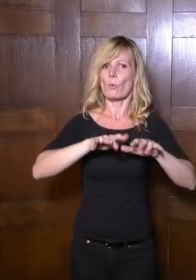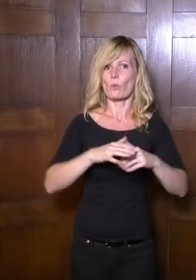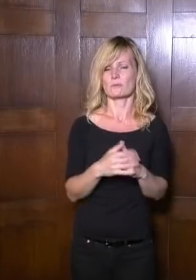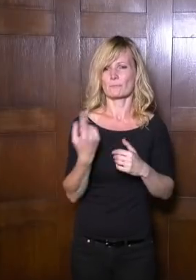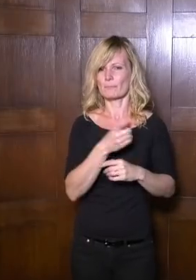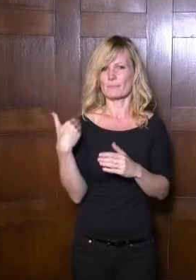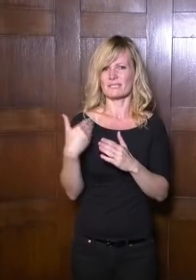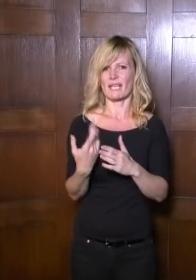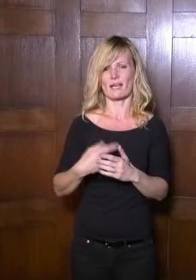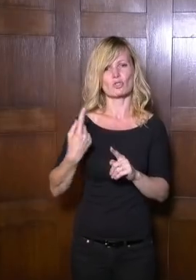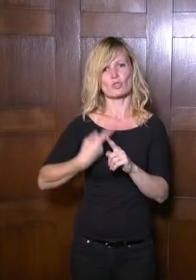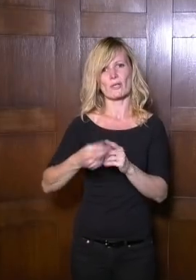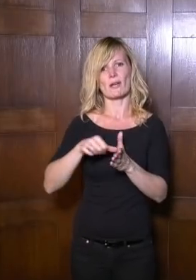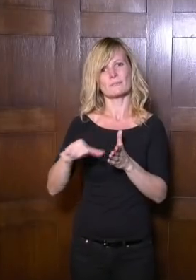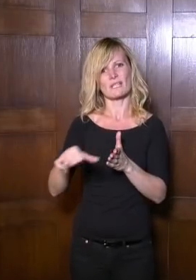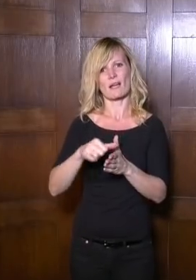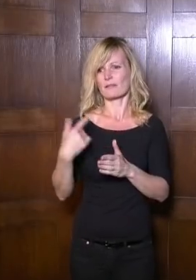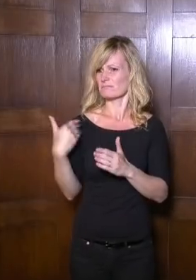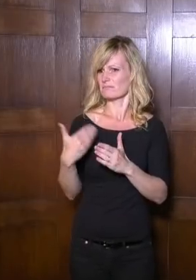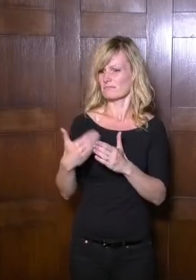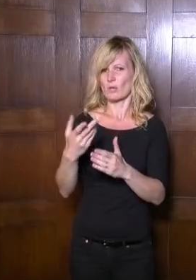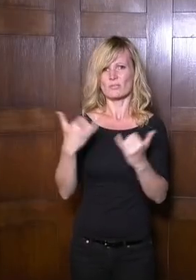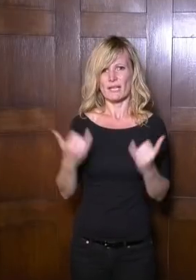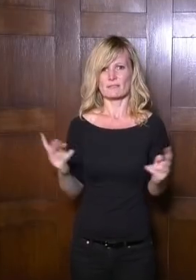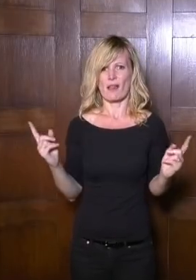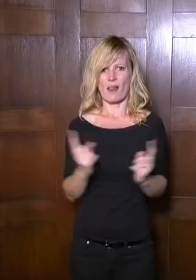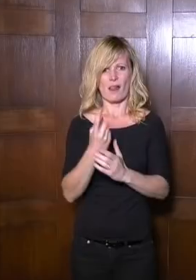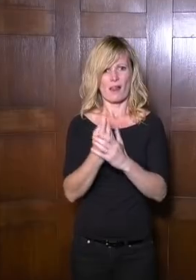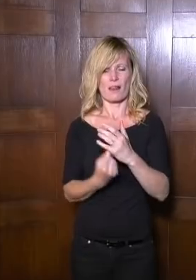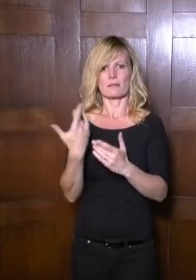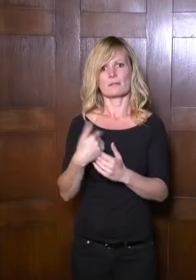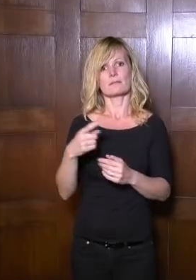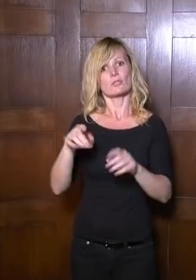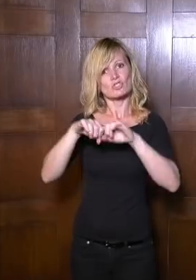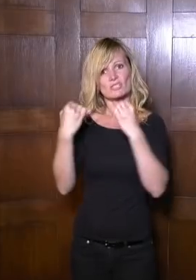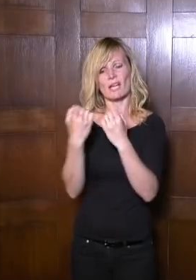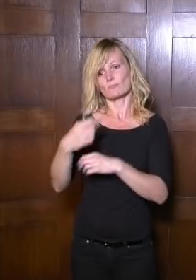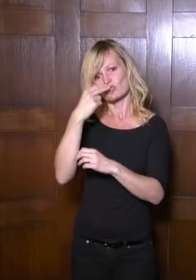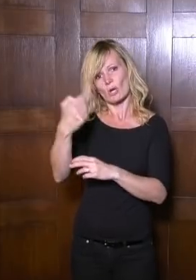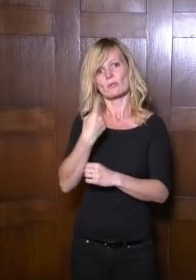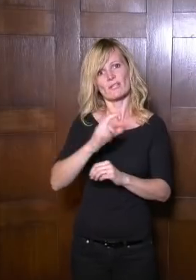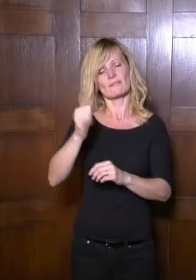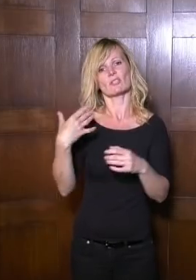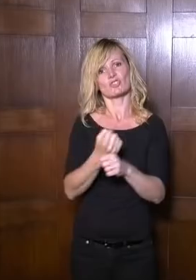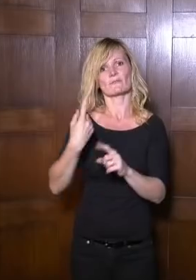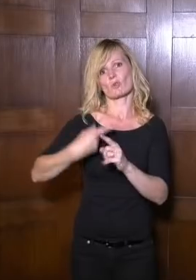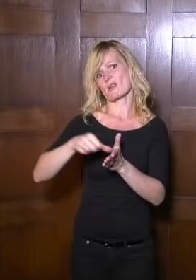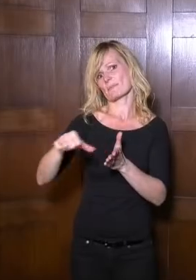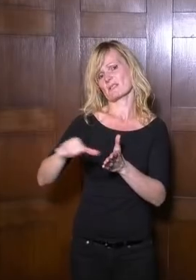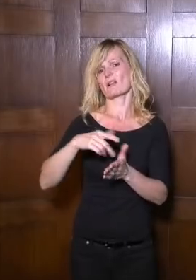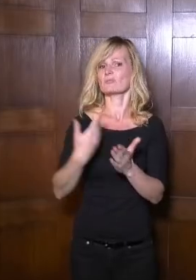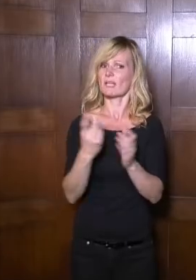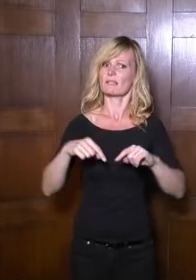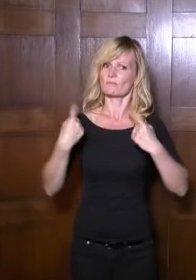das muss der Staat auch wieder zu Steuerzahlern machen. Das ist existenziell für den Staat notwendig, und darüber können wir dann in der Runde der Erkenntnisse